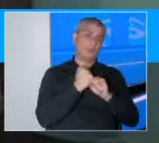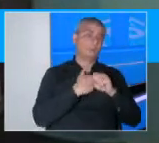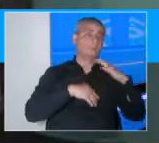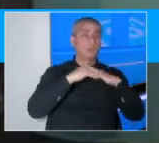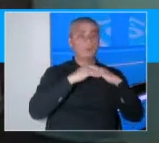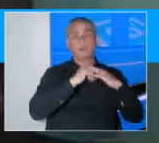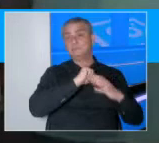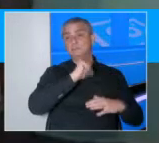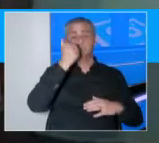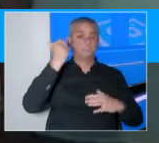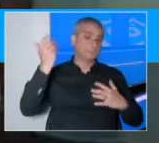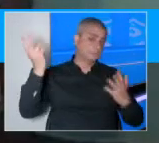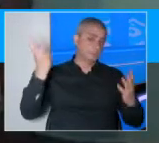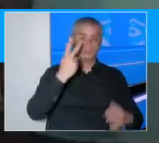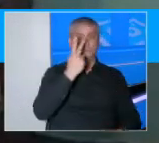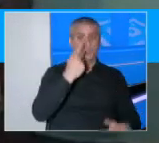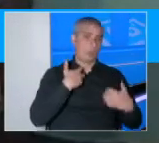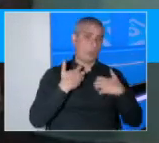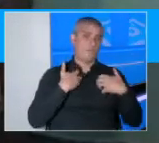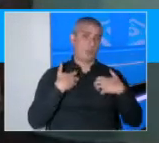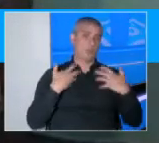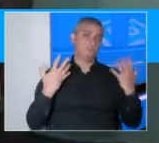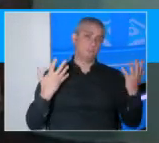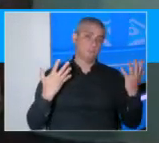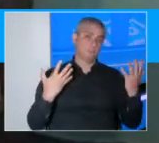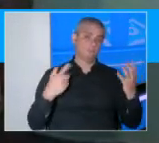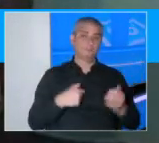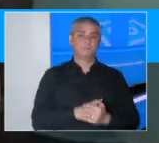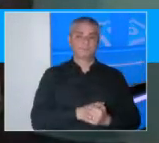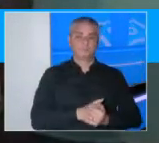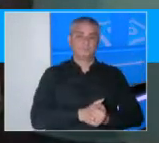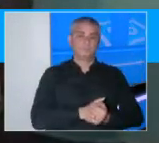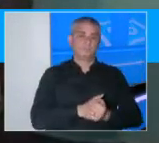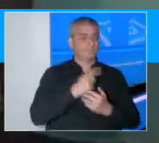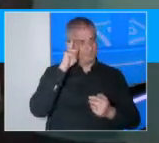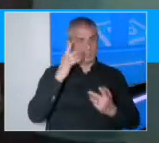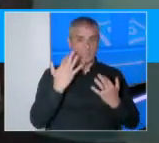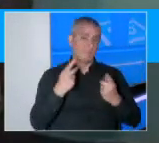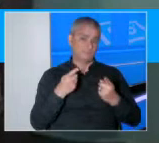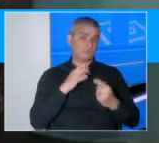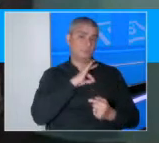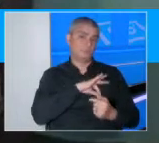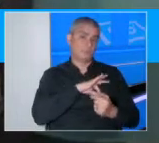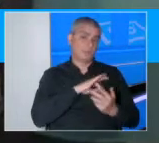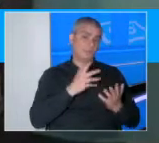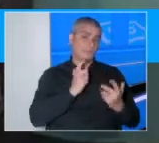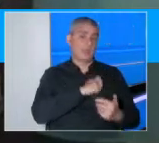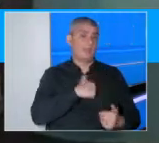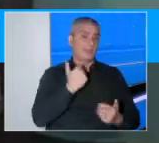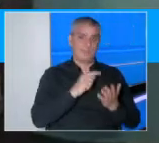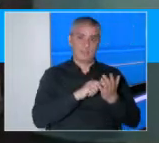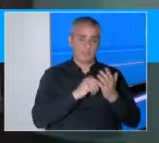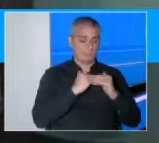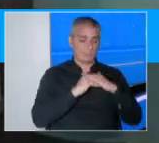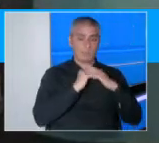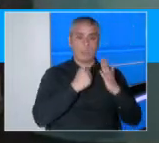גג, בסיס שלהם, שתי הופעות, וגם זה, אני לא יודעת כמה זה משתלם לעירייה, כי אם זה